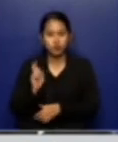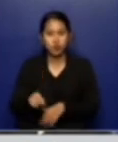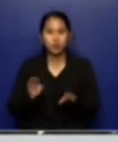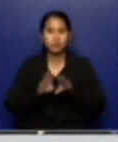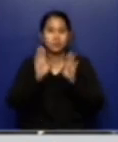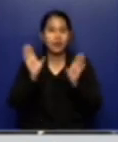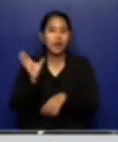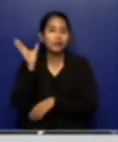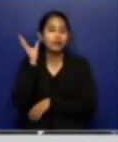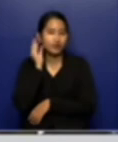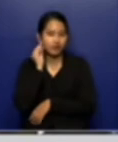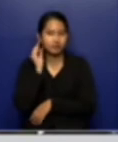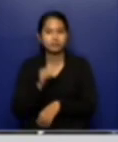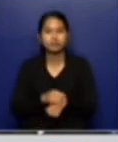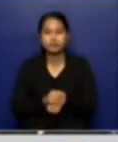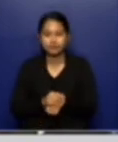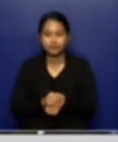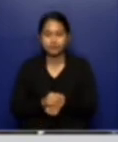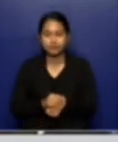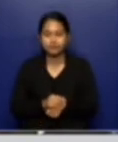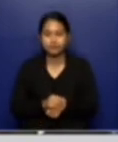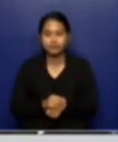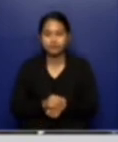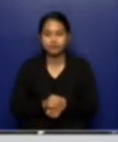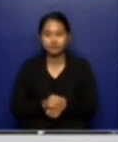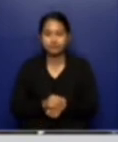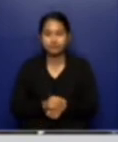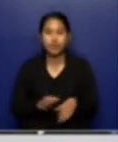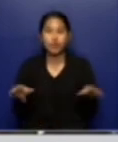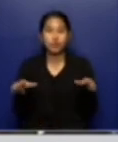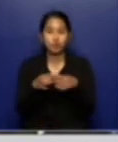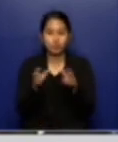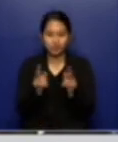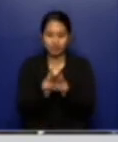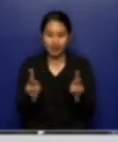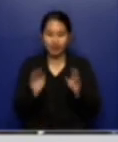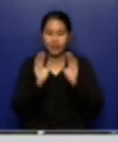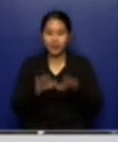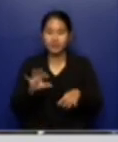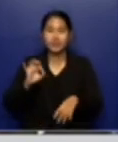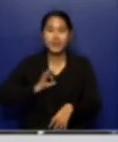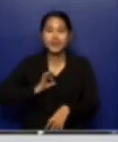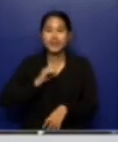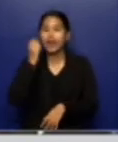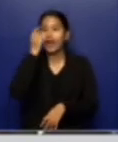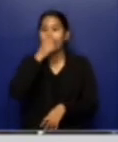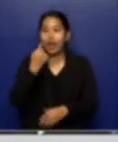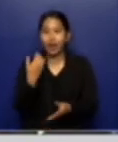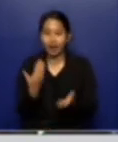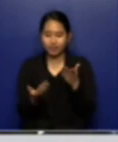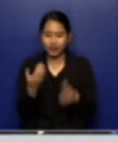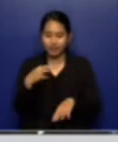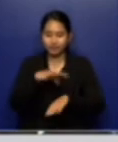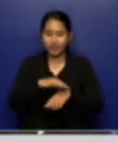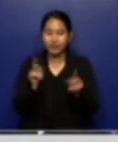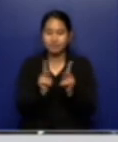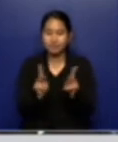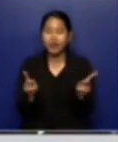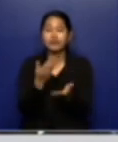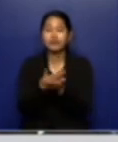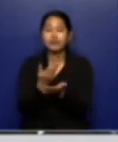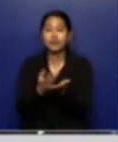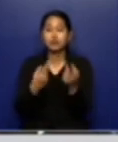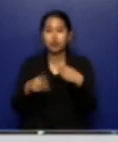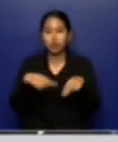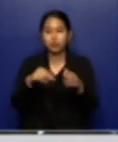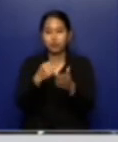นอื่นเขานะครับในชั้นกรรมาธิการฝากสมาชิกท่านใดเป็นกรรมาธิการงบประมาณนะครับช่ว